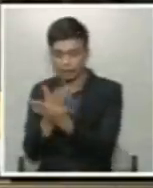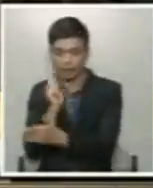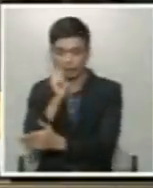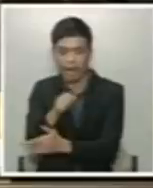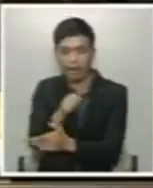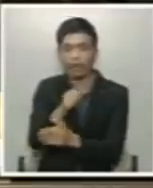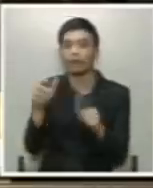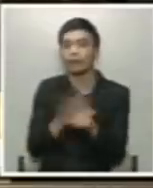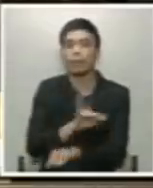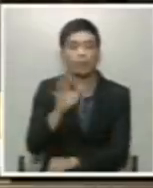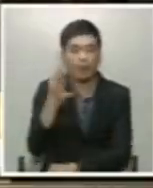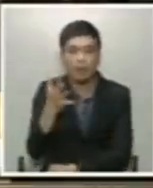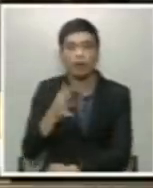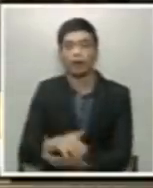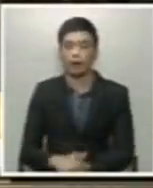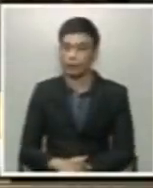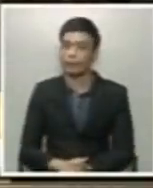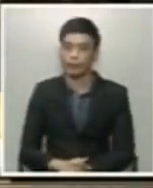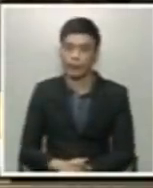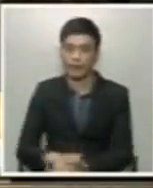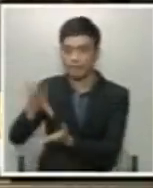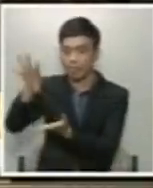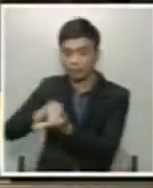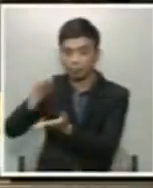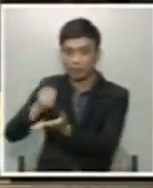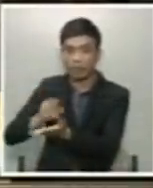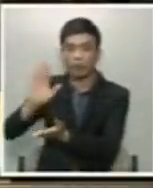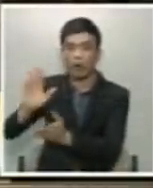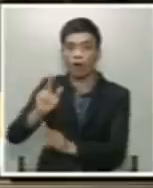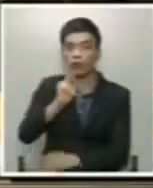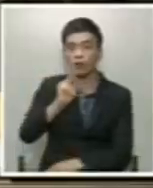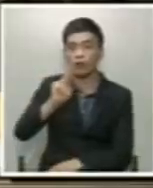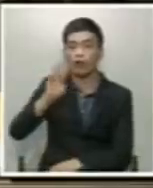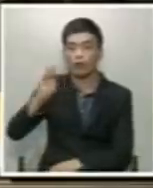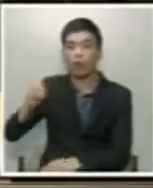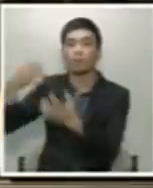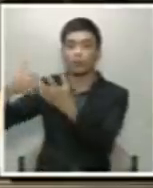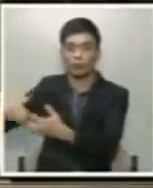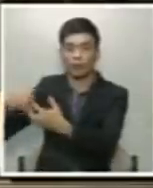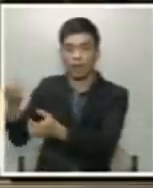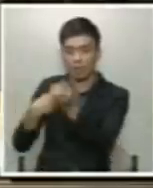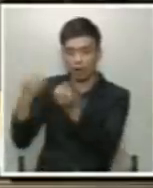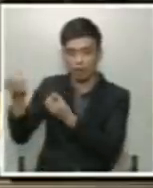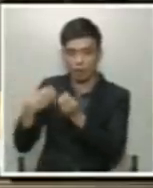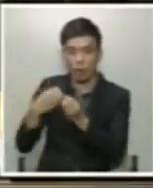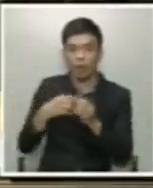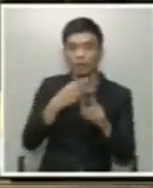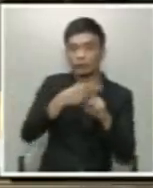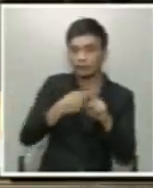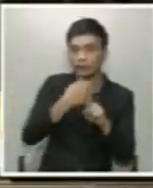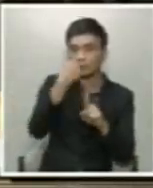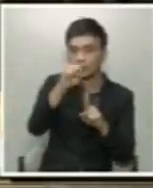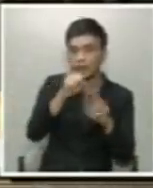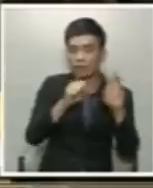นจากข้อมูลกรมโรงงานอุตสาหกรรมนะครับระบุว่า10เดือนที่ผ่านมาตั้งแต่มกราถึงตุลาเนี่ยนะครับ